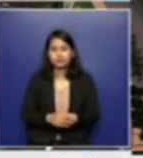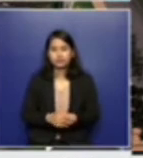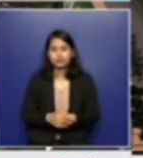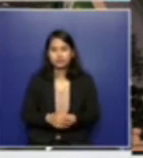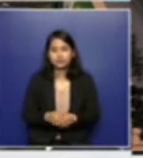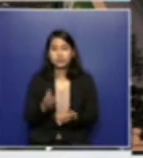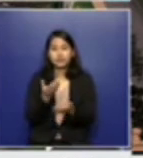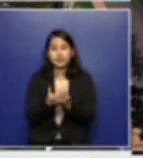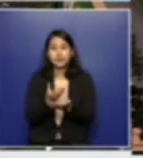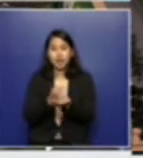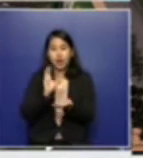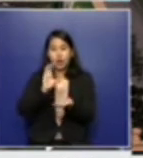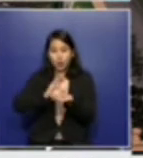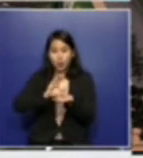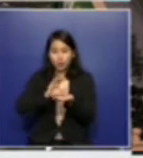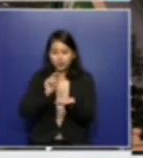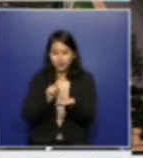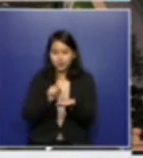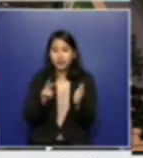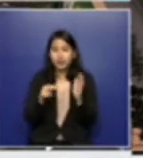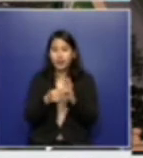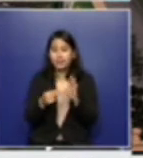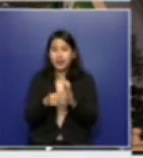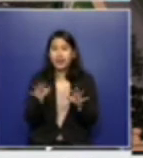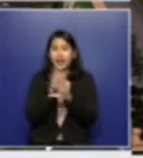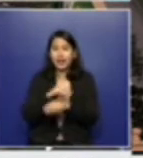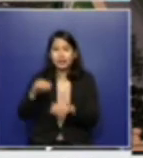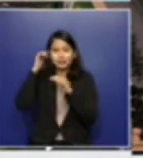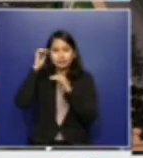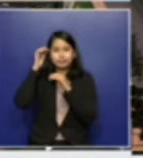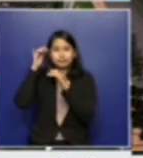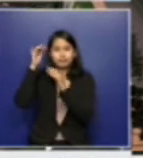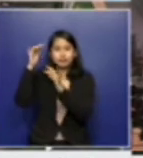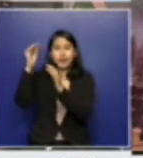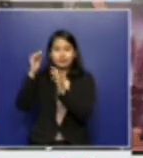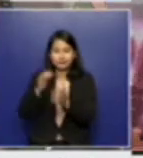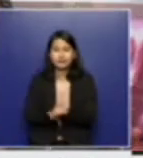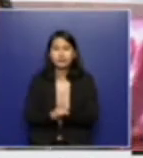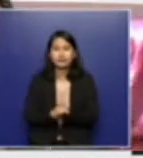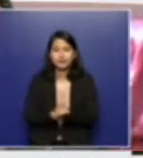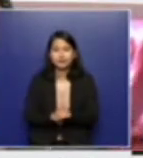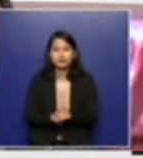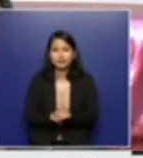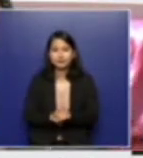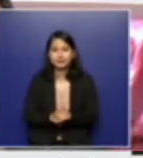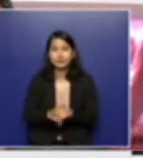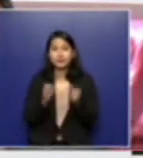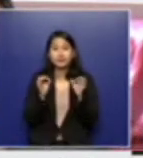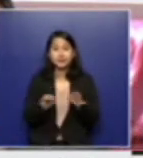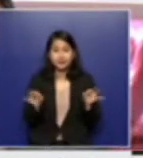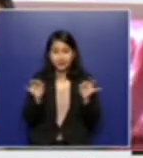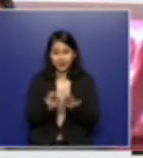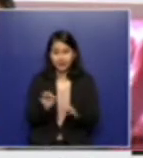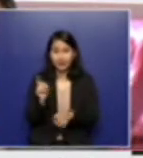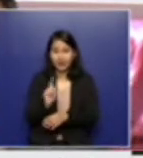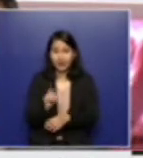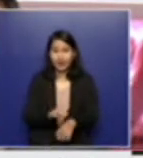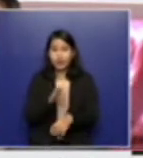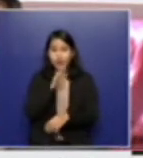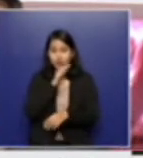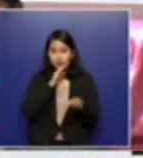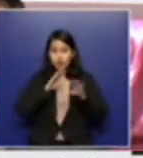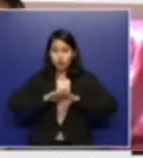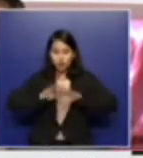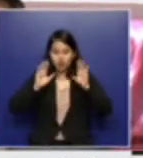างบประมาณอันนี้ครับมันเป็นการเพ้อฝันเป็นการตกยุคและที่สำคัญก็คือถ้าท่านไม่ยกเลิ